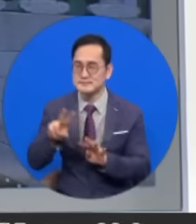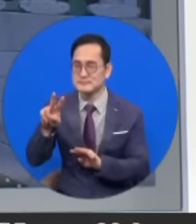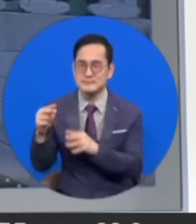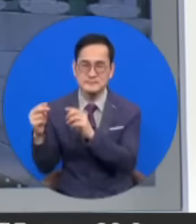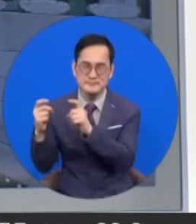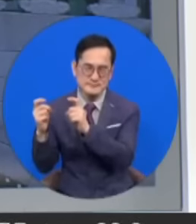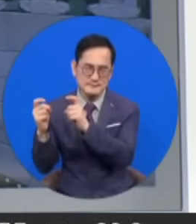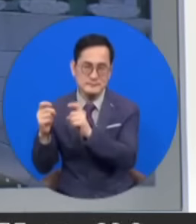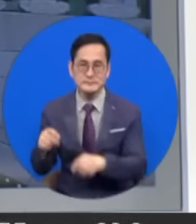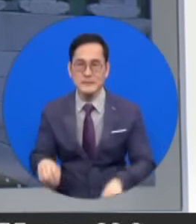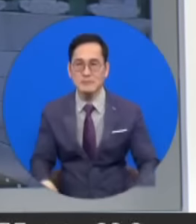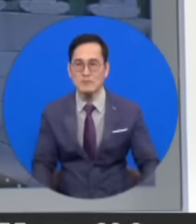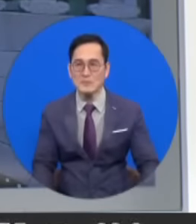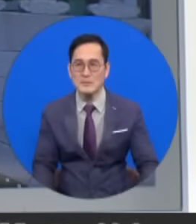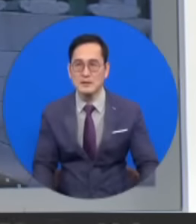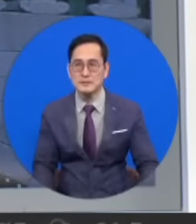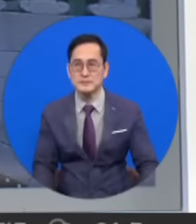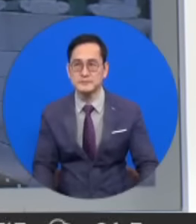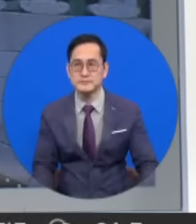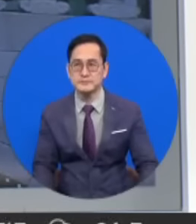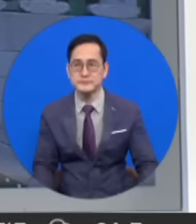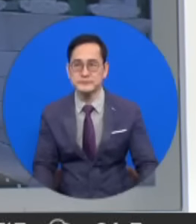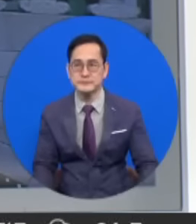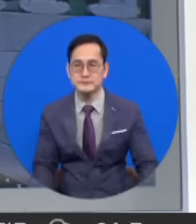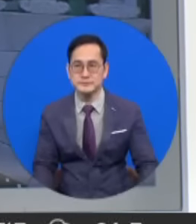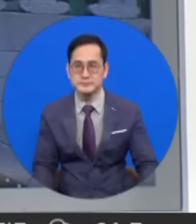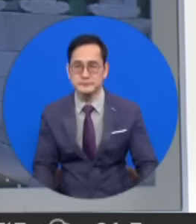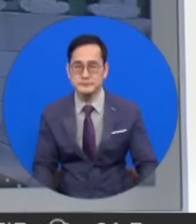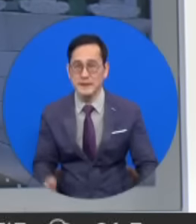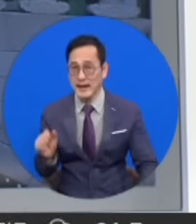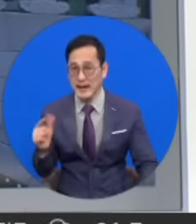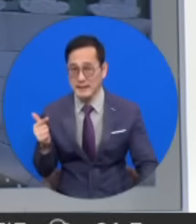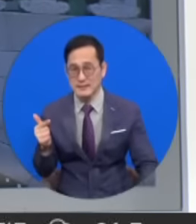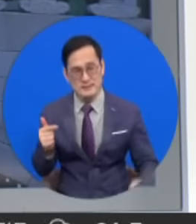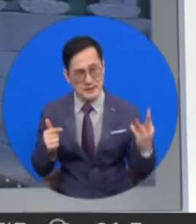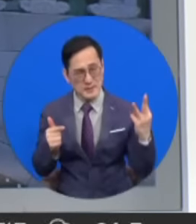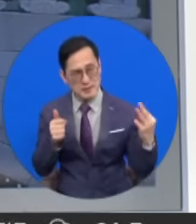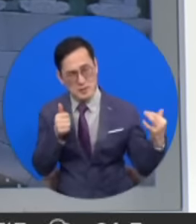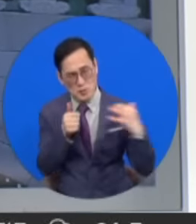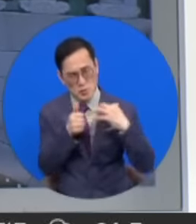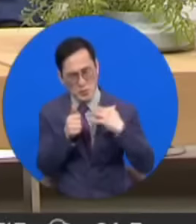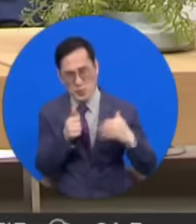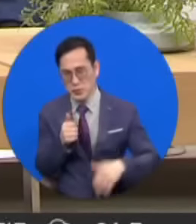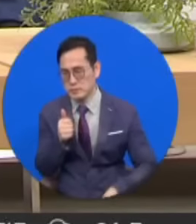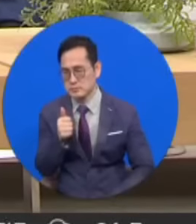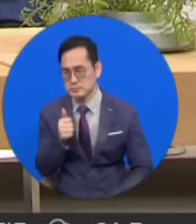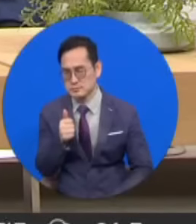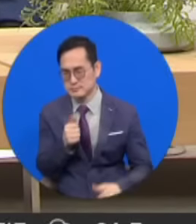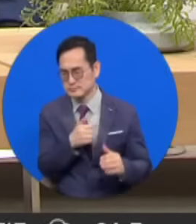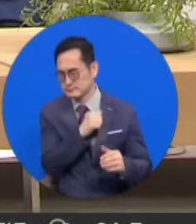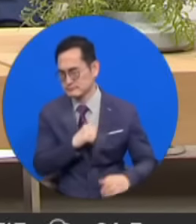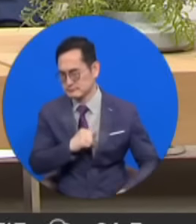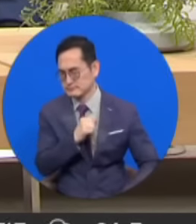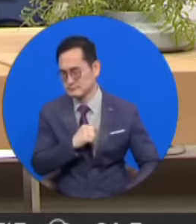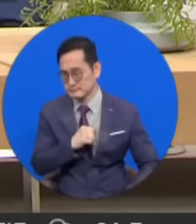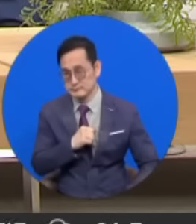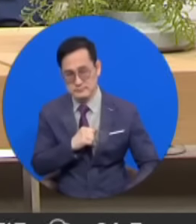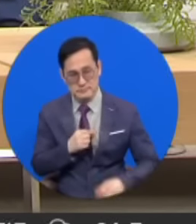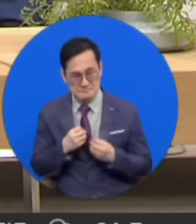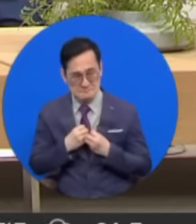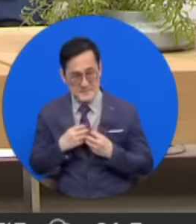후보와 윤상현 후보 간의 설전이 굉장히 치열하고 이제는 한동훈 후보도 뭐 참지 않고 계속해서 맞대응을 해요.